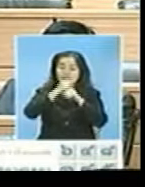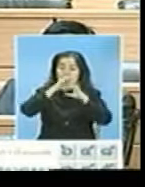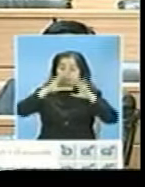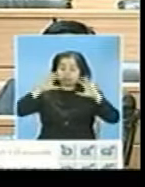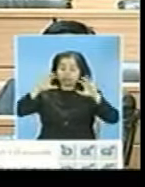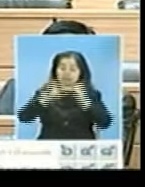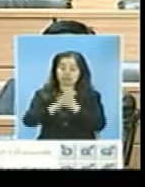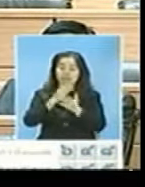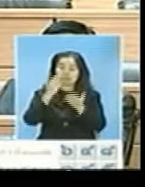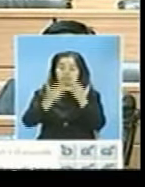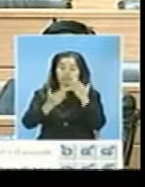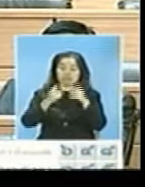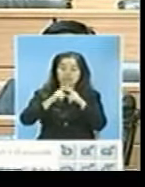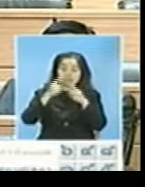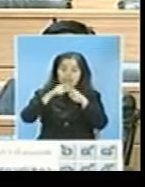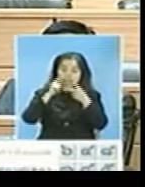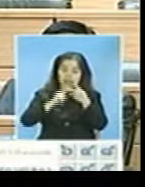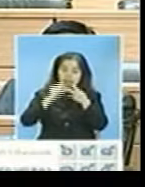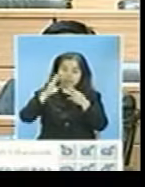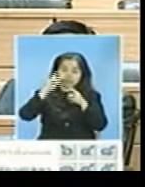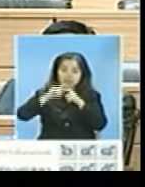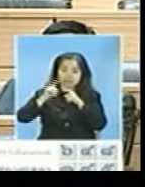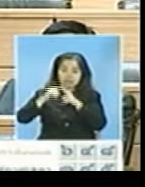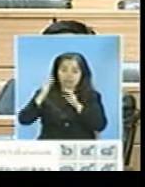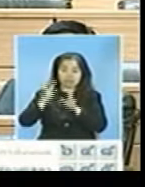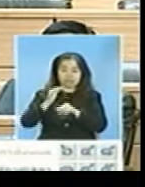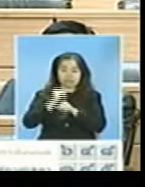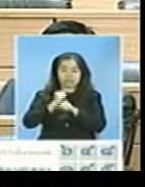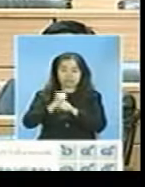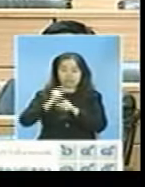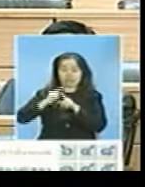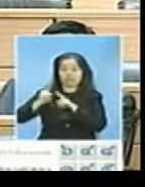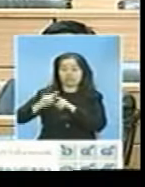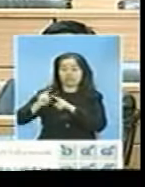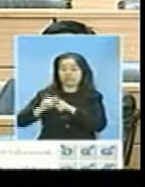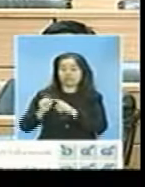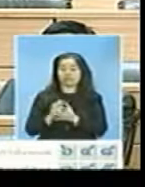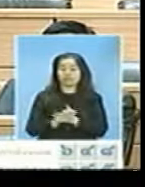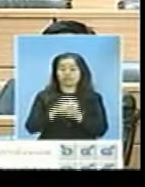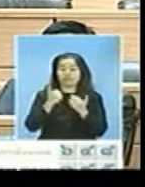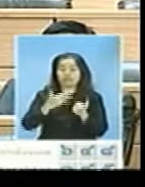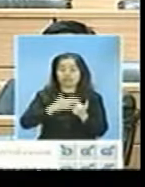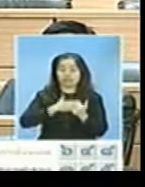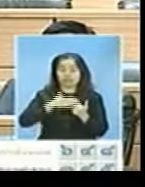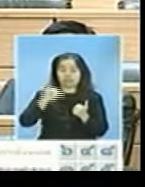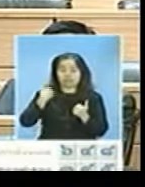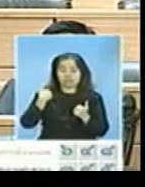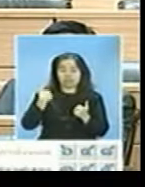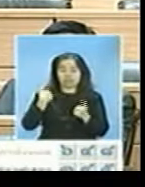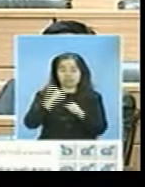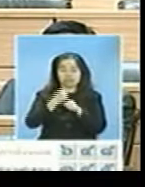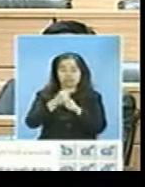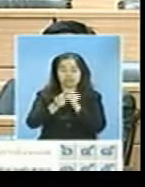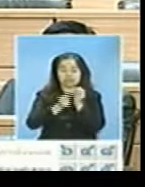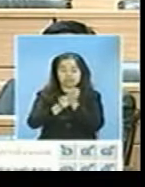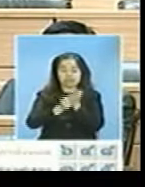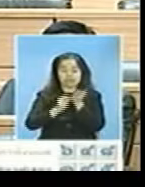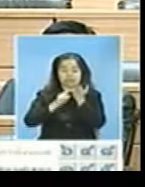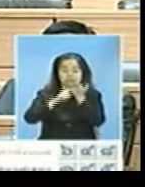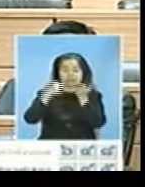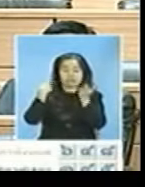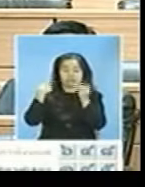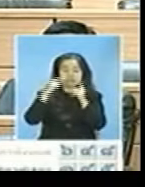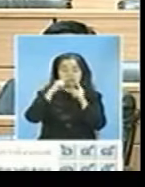านรัฐหรือรัฐวิสาหกิจหรือเป็นเจ้าหน้าที่อื่นของรัฐผมได้แปรยติไว้ให้ตัดคำว่